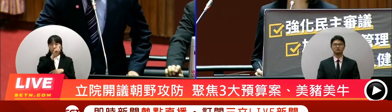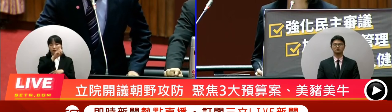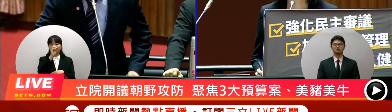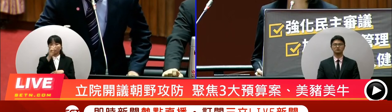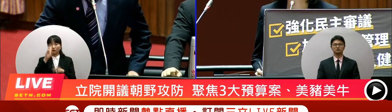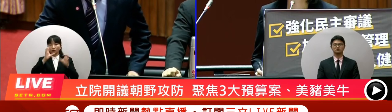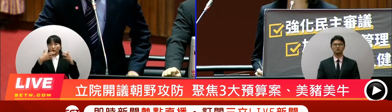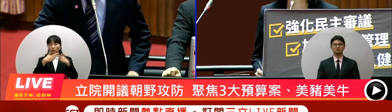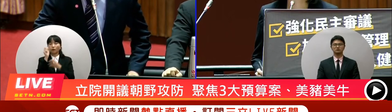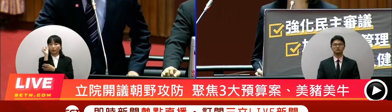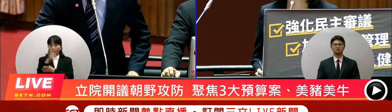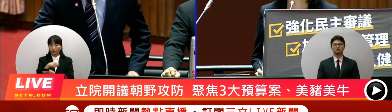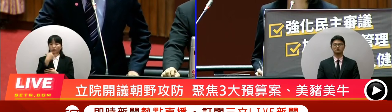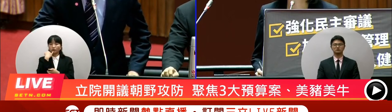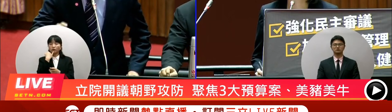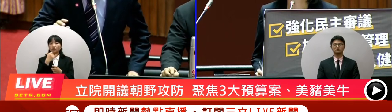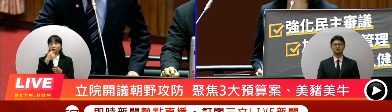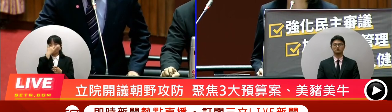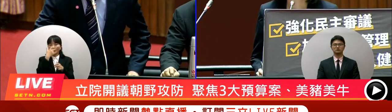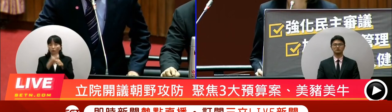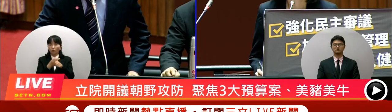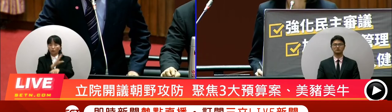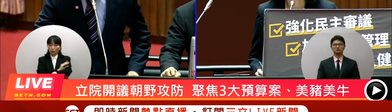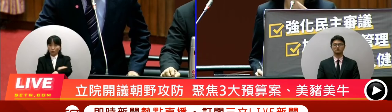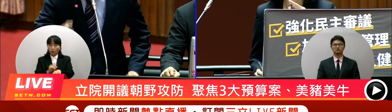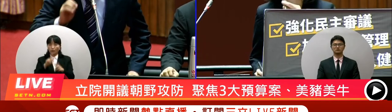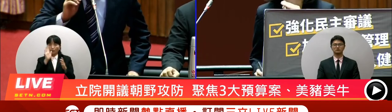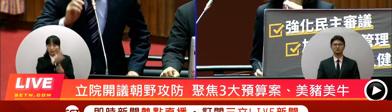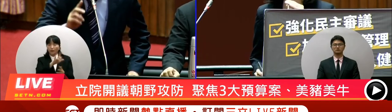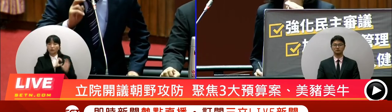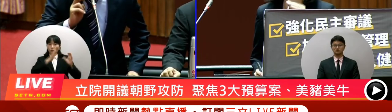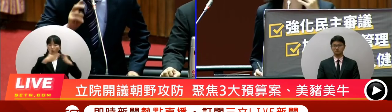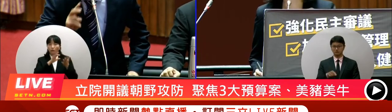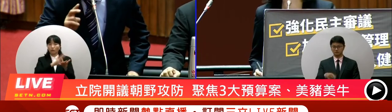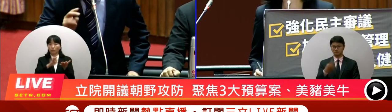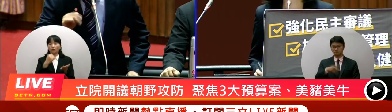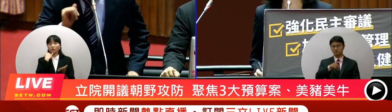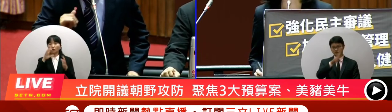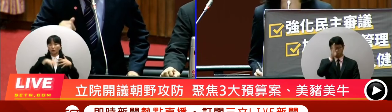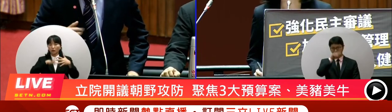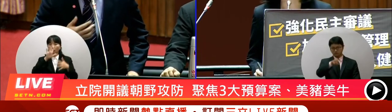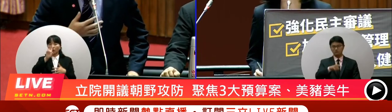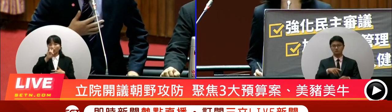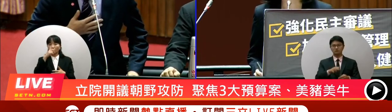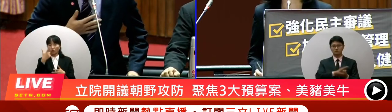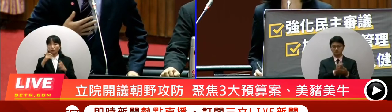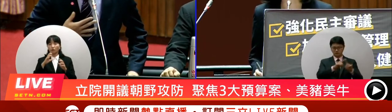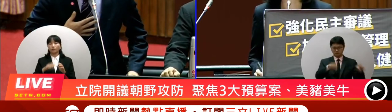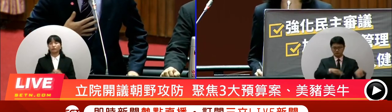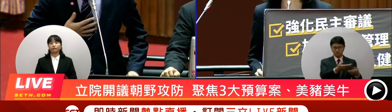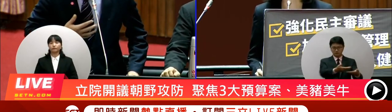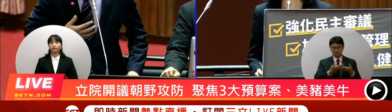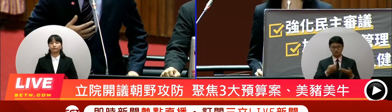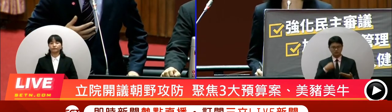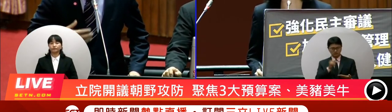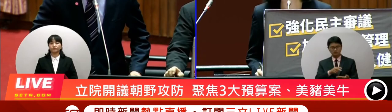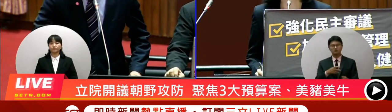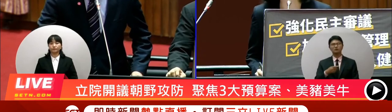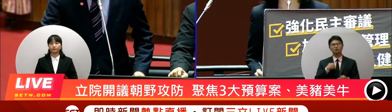是可以允许莱克多巴胺在他们的国内使用。 这个部分可能再麻烦， 其中有26个， 我们让我们确定它的来源，因为我们看到是大